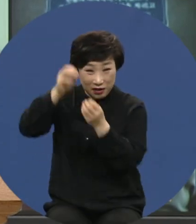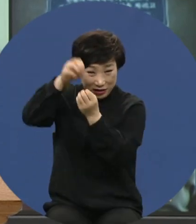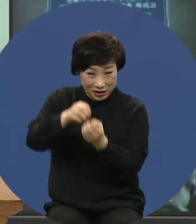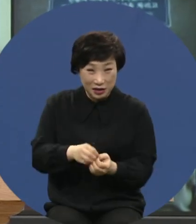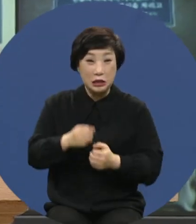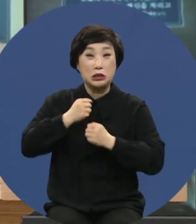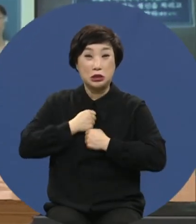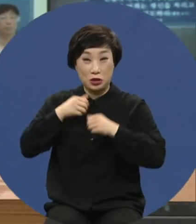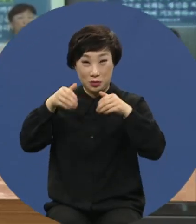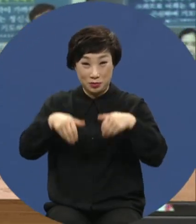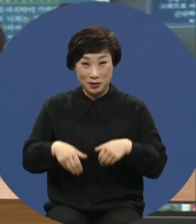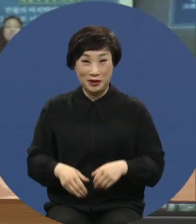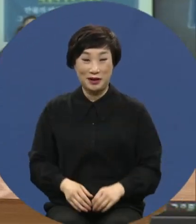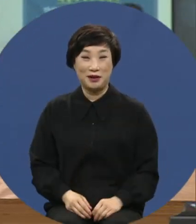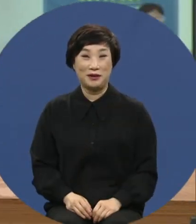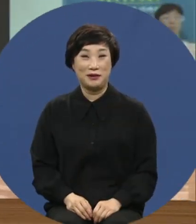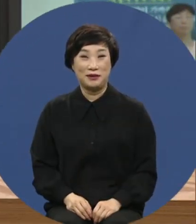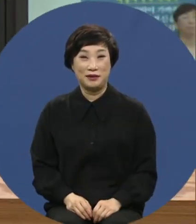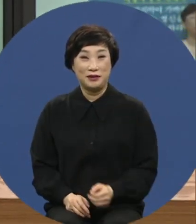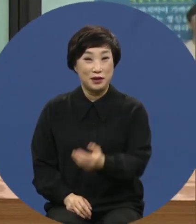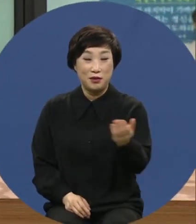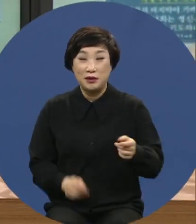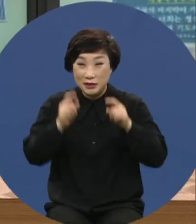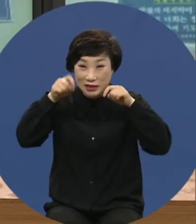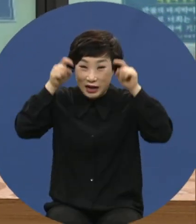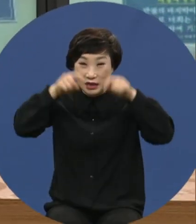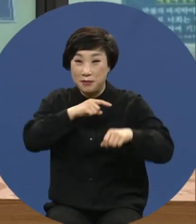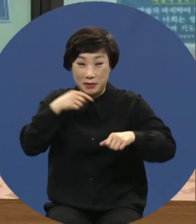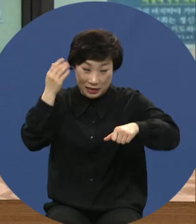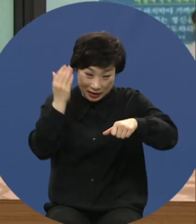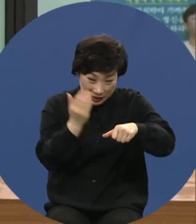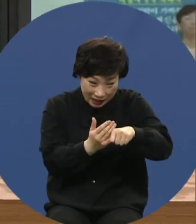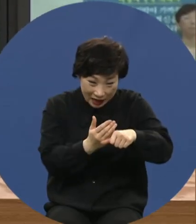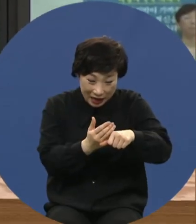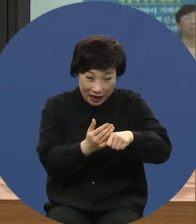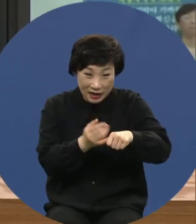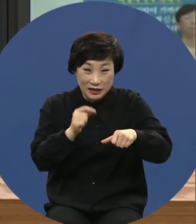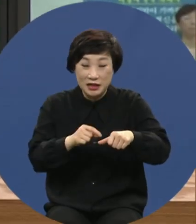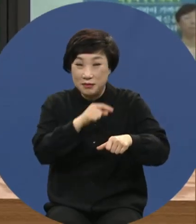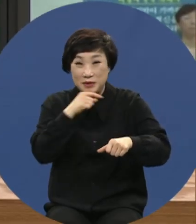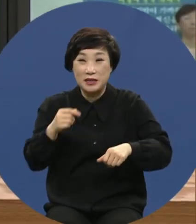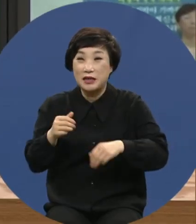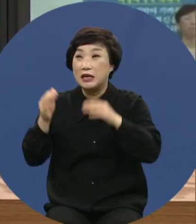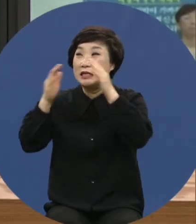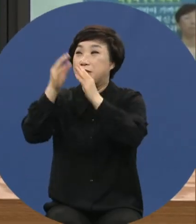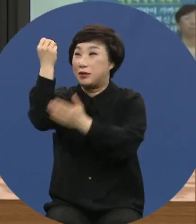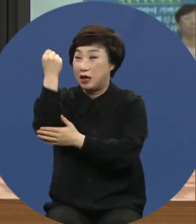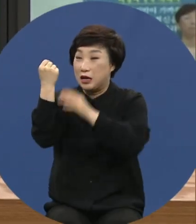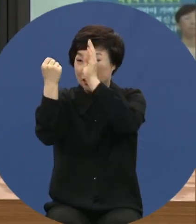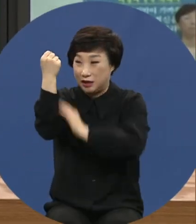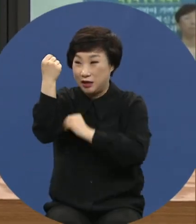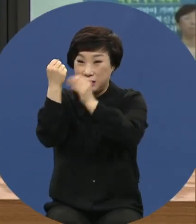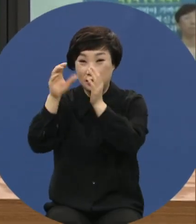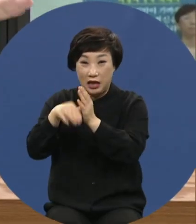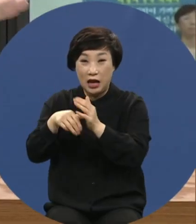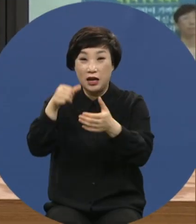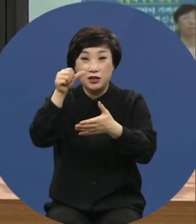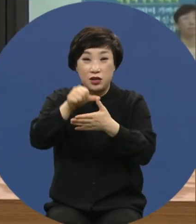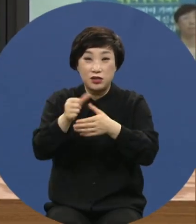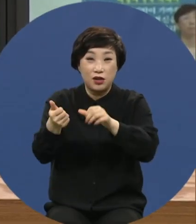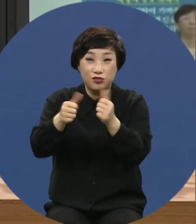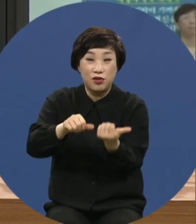지킬지어다. 양의 피를 잡아서 피를 문설쥐어 바를 때 장자가 죽어가는